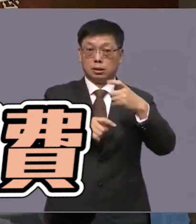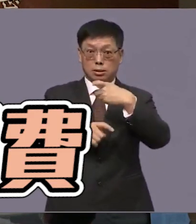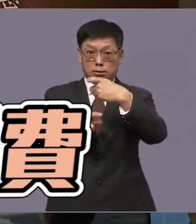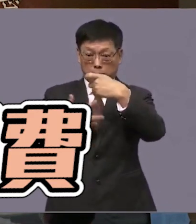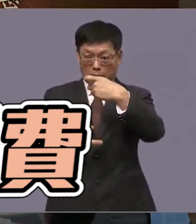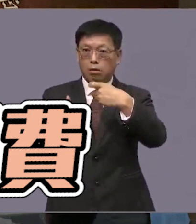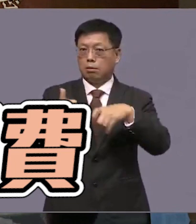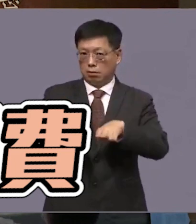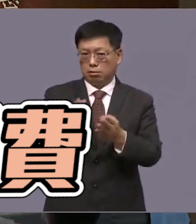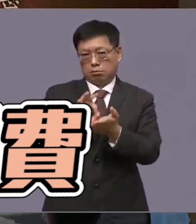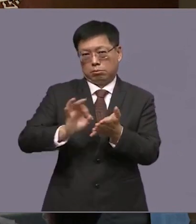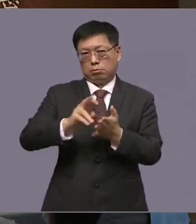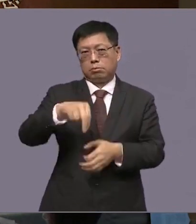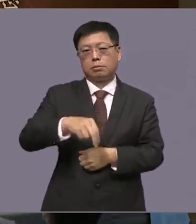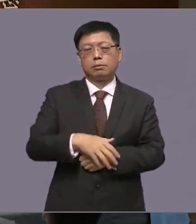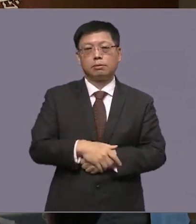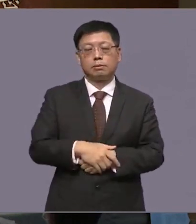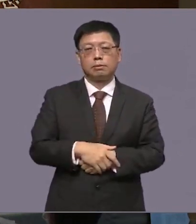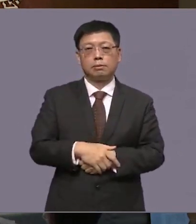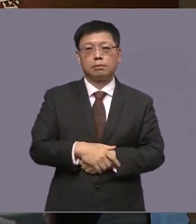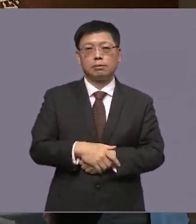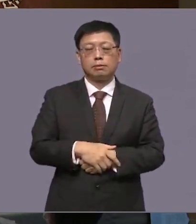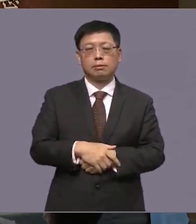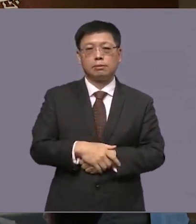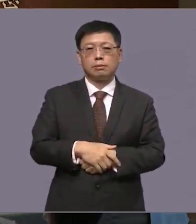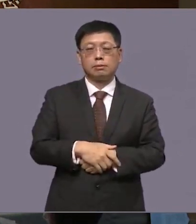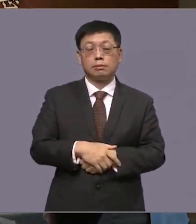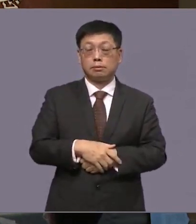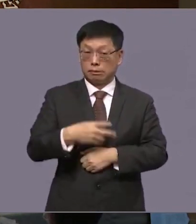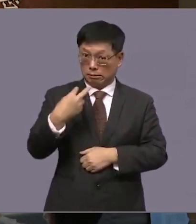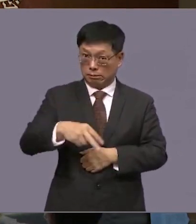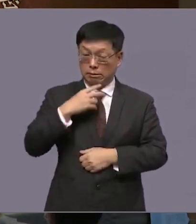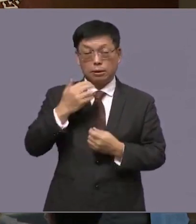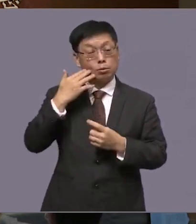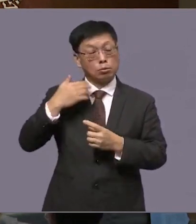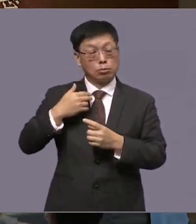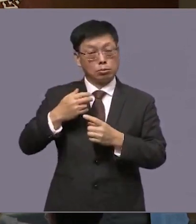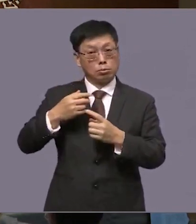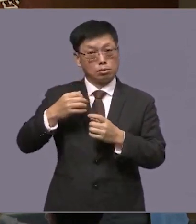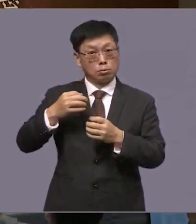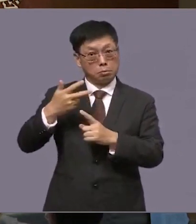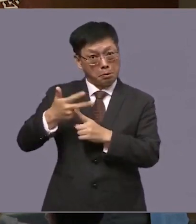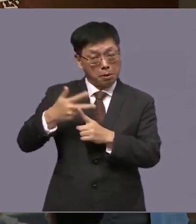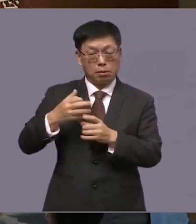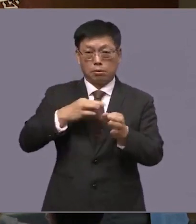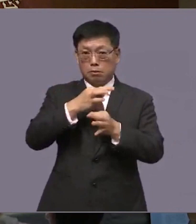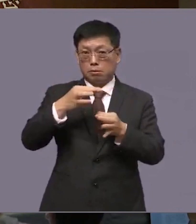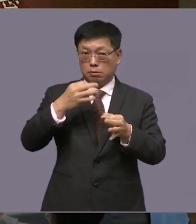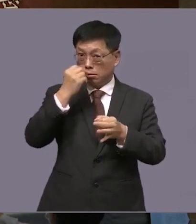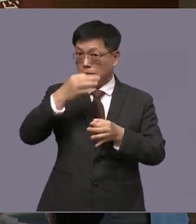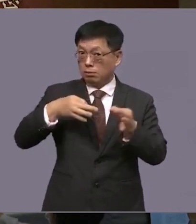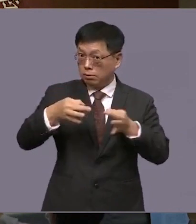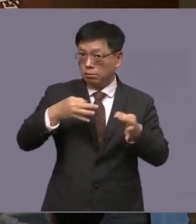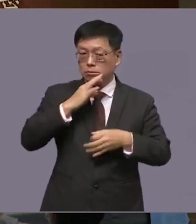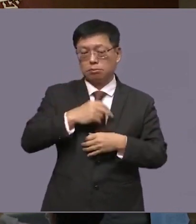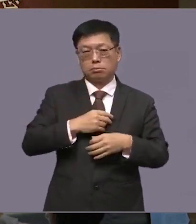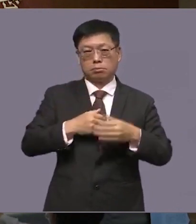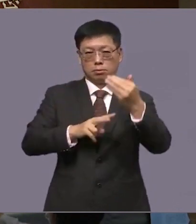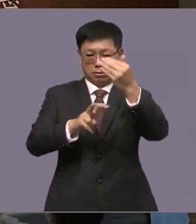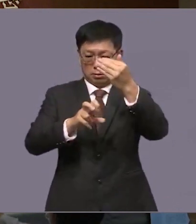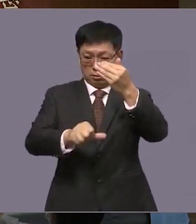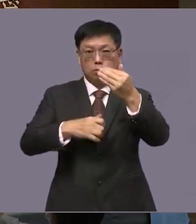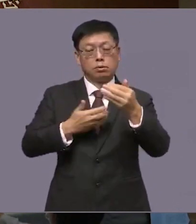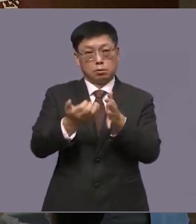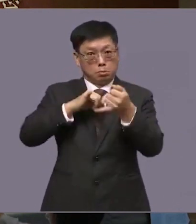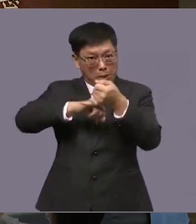号开始销毁。而在超商、超市，你在九月二十五号开始